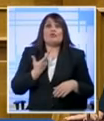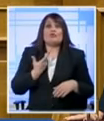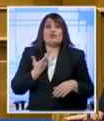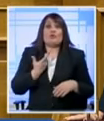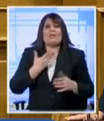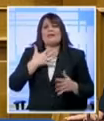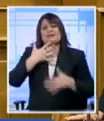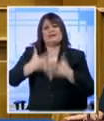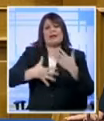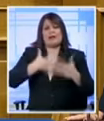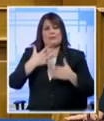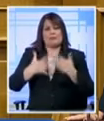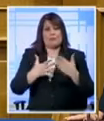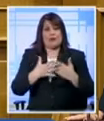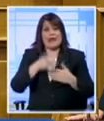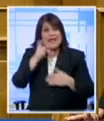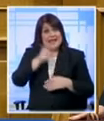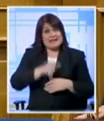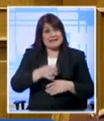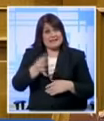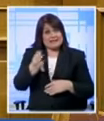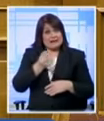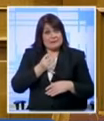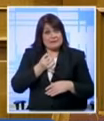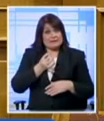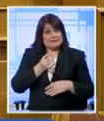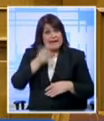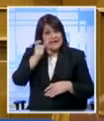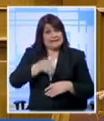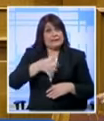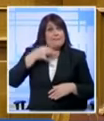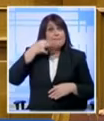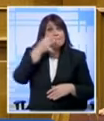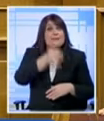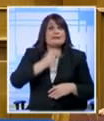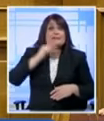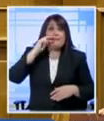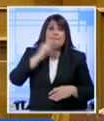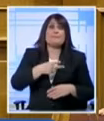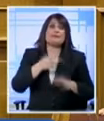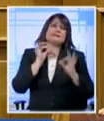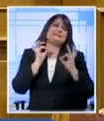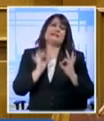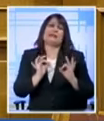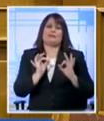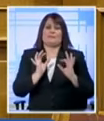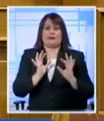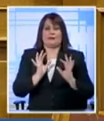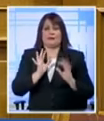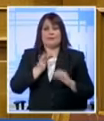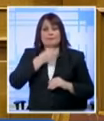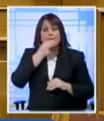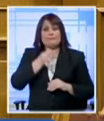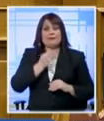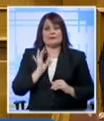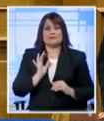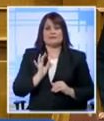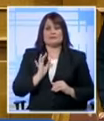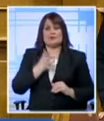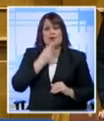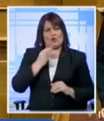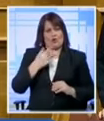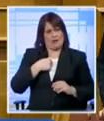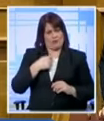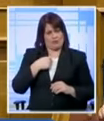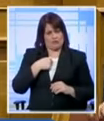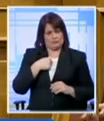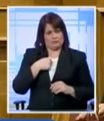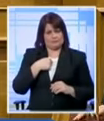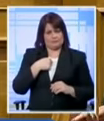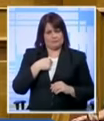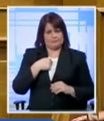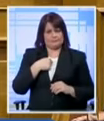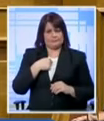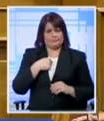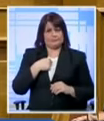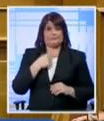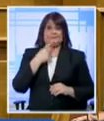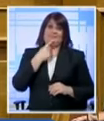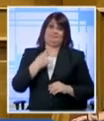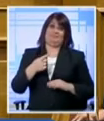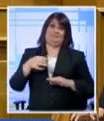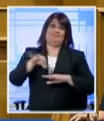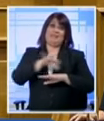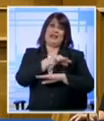Εσείς βγαίστε και πέστε του όμως και απαντήστε συγκεκριμένα, διότι εγώ που είμαι ο αρχιτέκτον, όπως